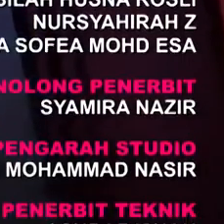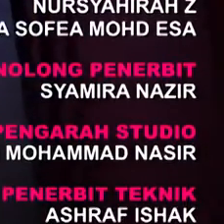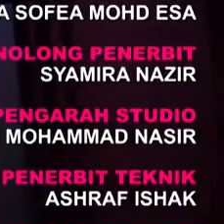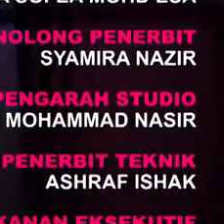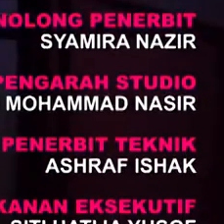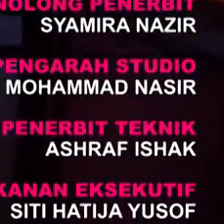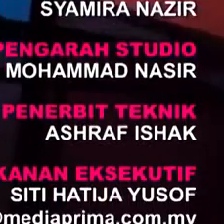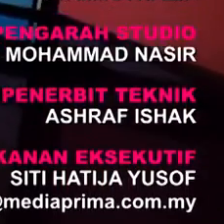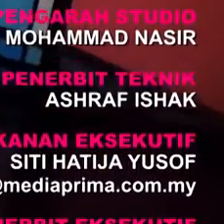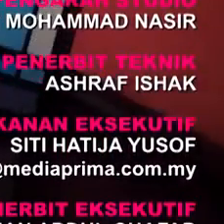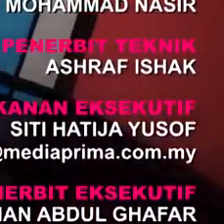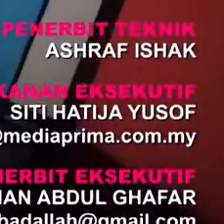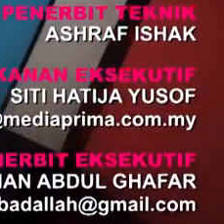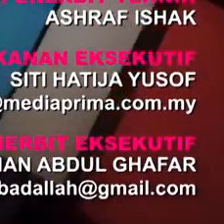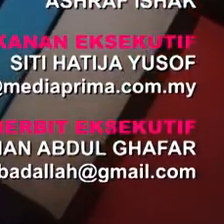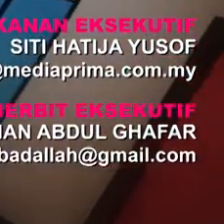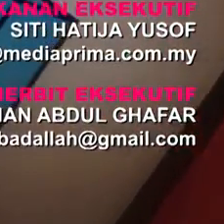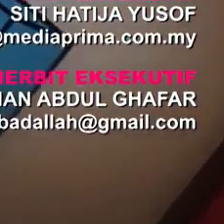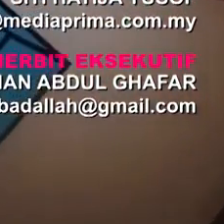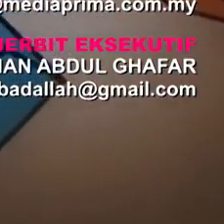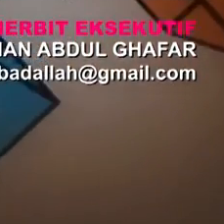Ya. Okey, cuba sebut.